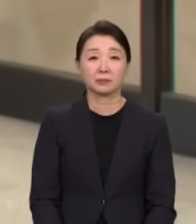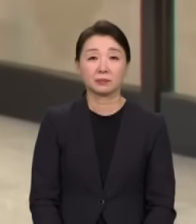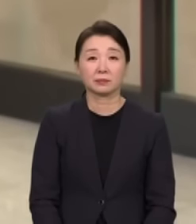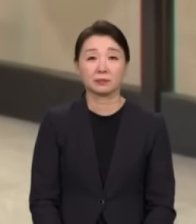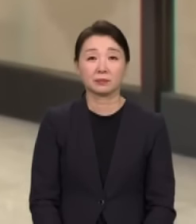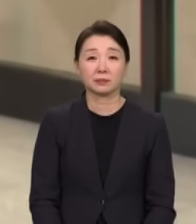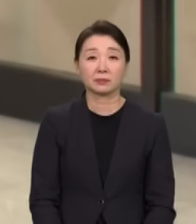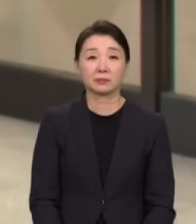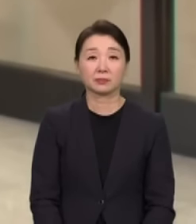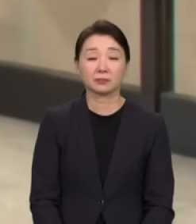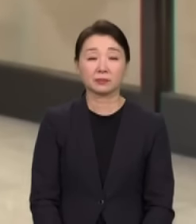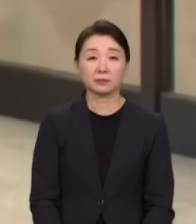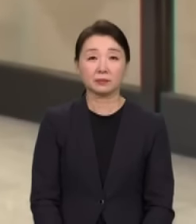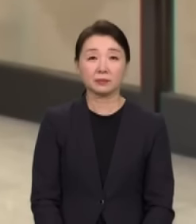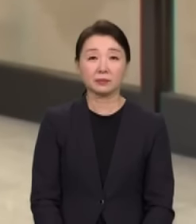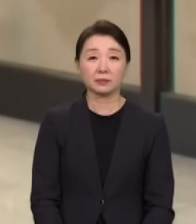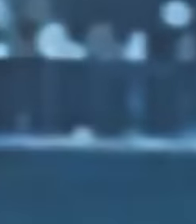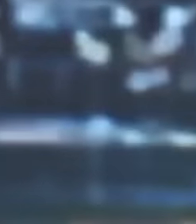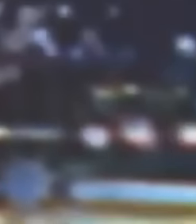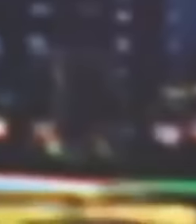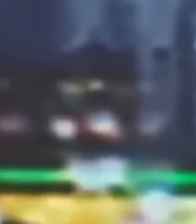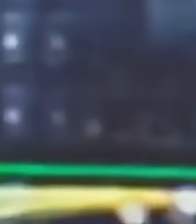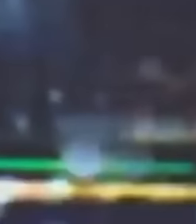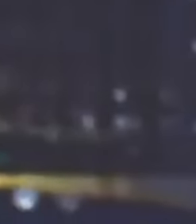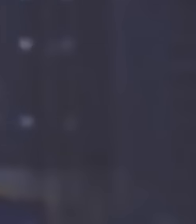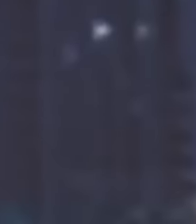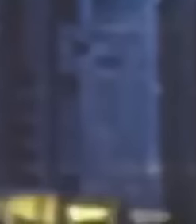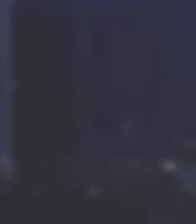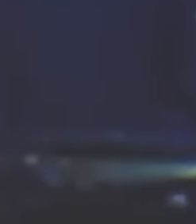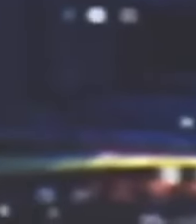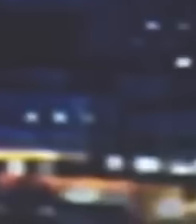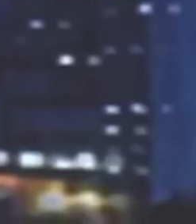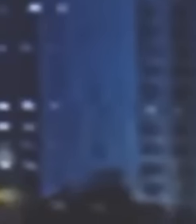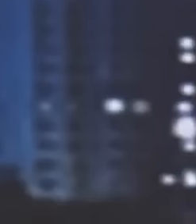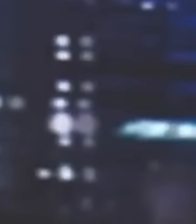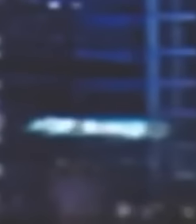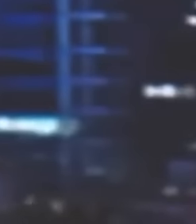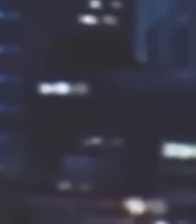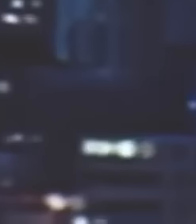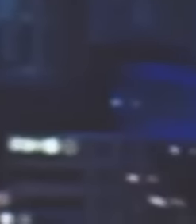서울중앙지검에서 JTBC 연지환입니다. JTBC 뉴스를